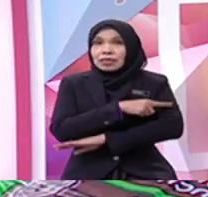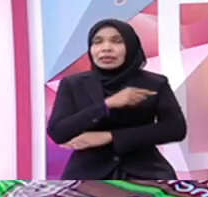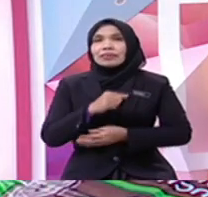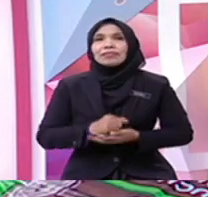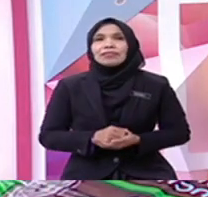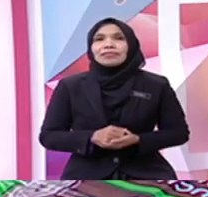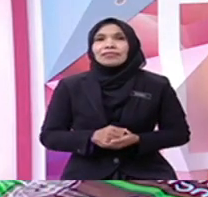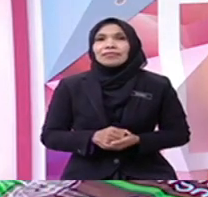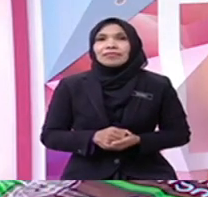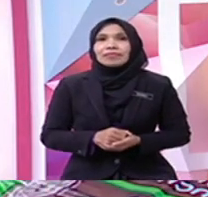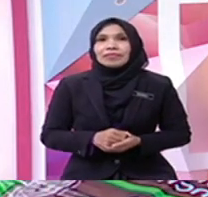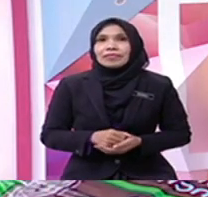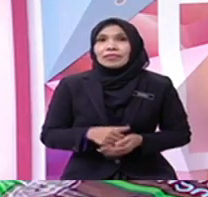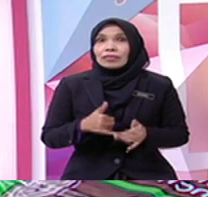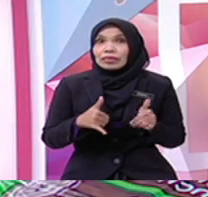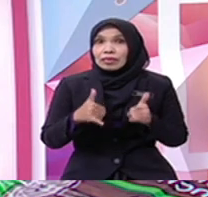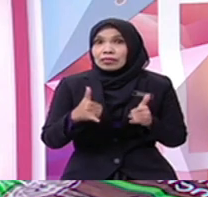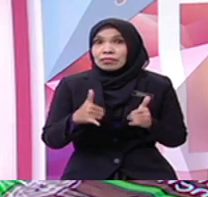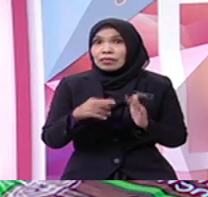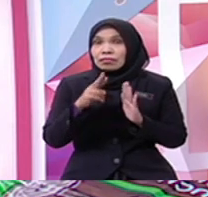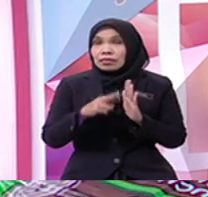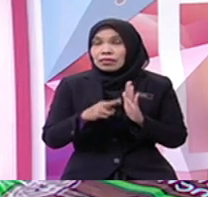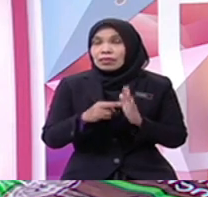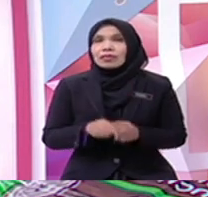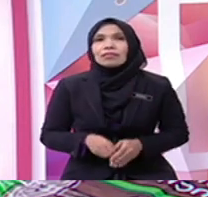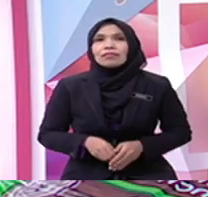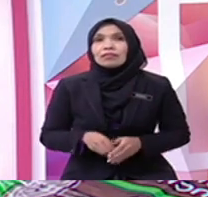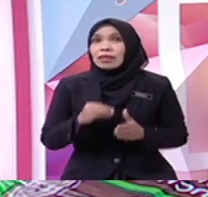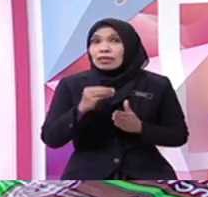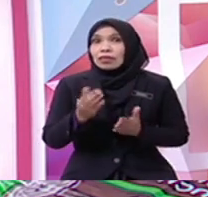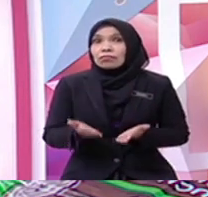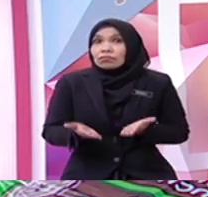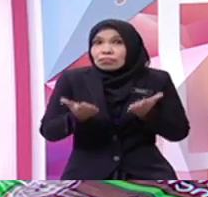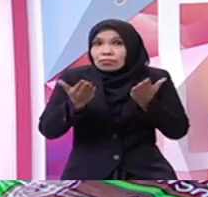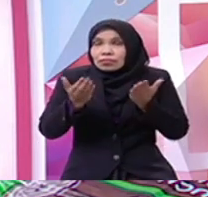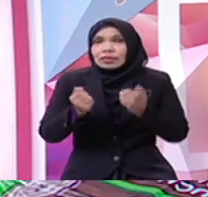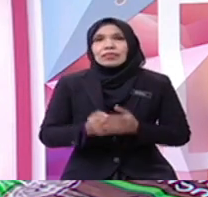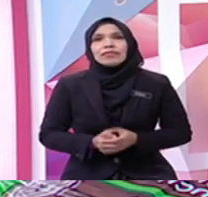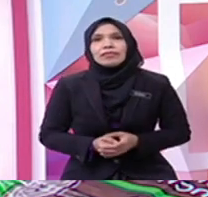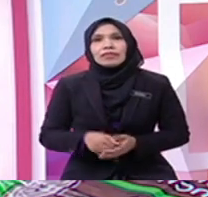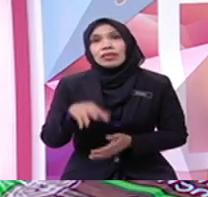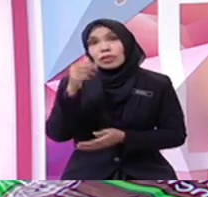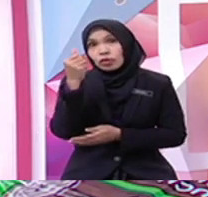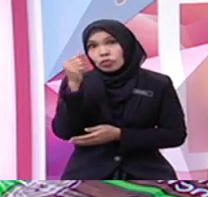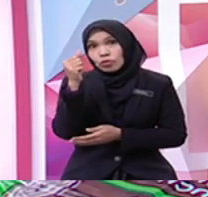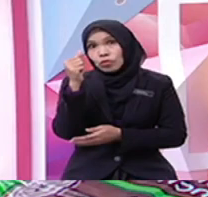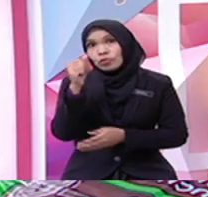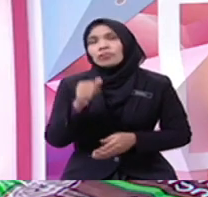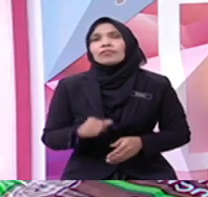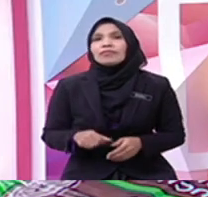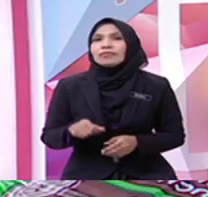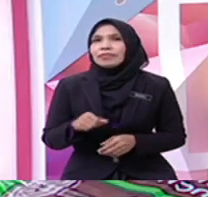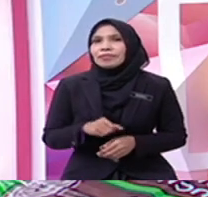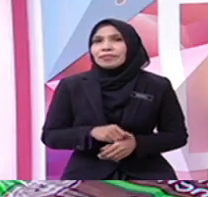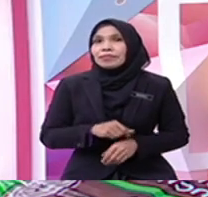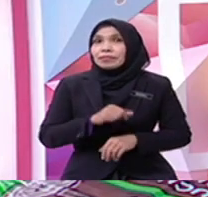sama aja senam maningan ataupun senaman yang berat angkat berat Kapuk eh Keane list aja 10 menit oke sekurang-kurangnya